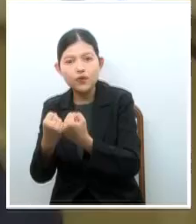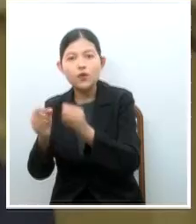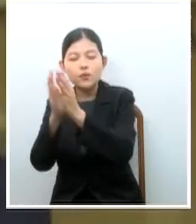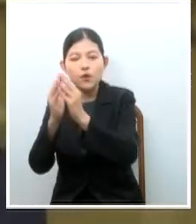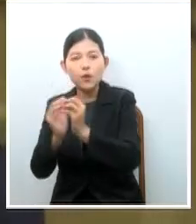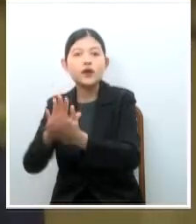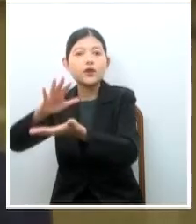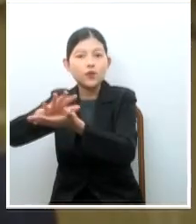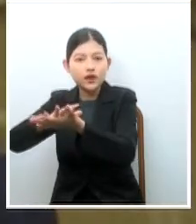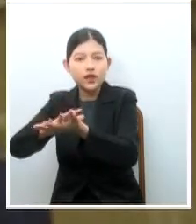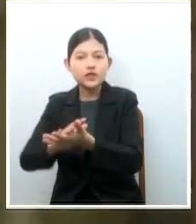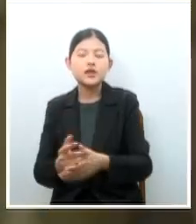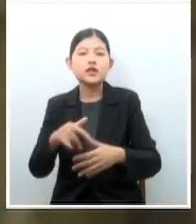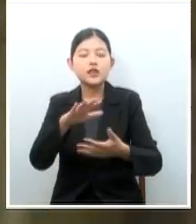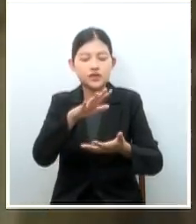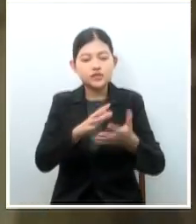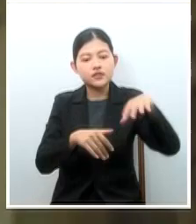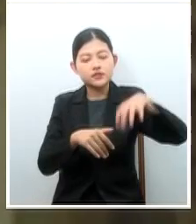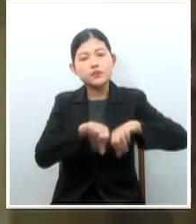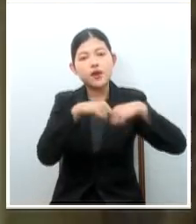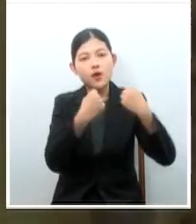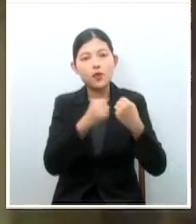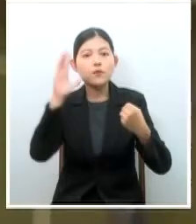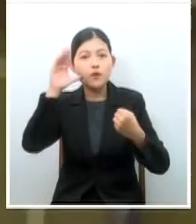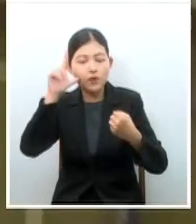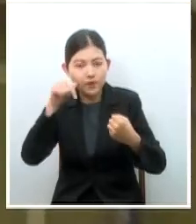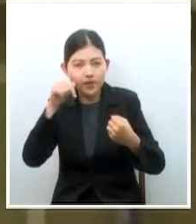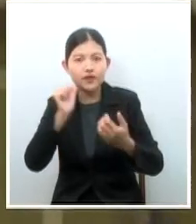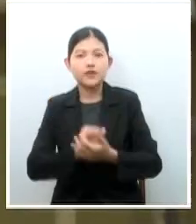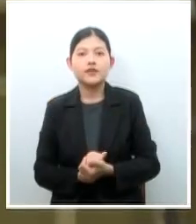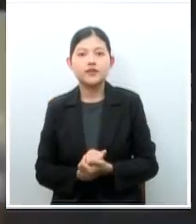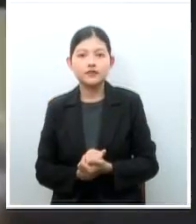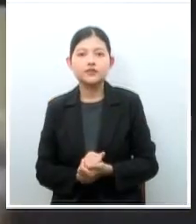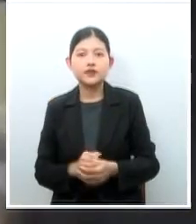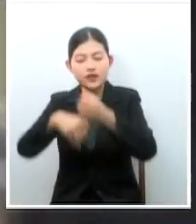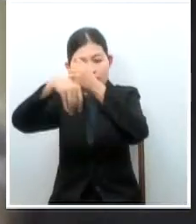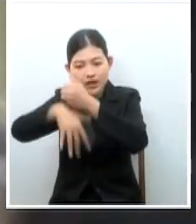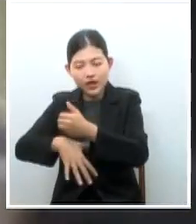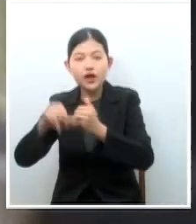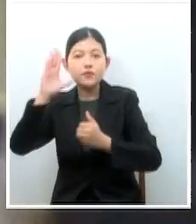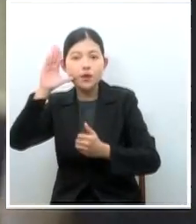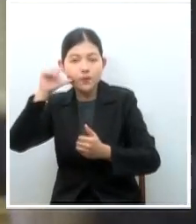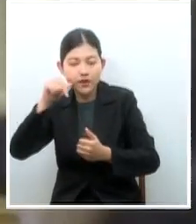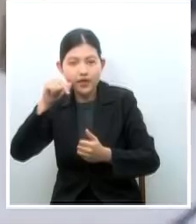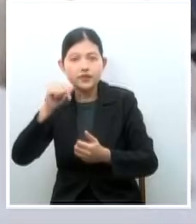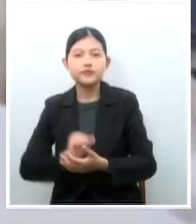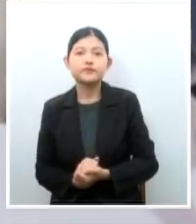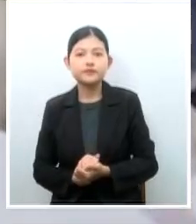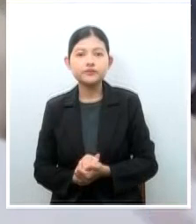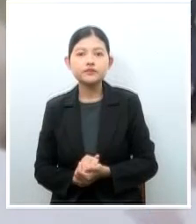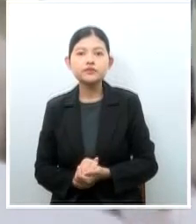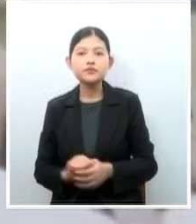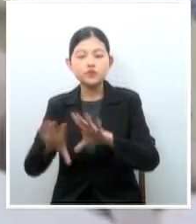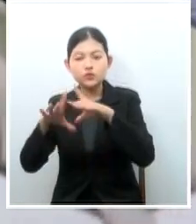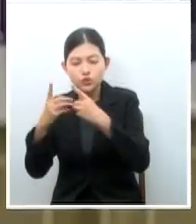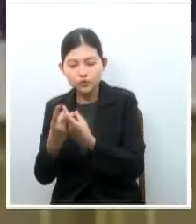สมาคมผู้ปกครองและครูโรงเรียนวัดราชโอรสเครือข่ายผู้ปกครองโรงเรียนวัดราชโอรสและชมรมครูเก่าโร